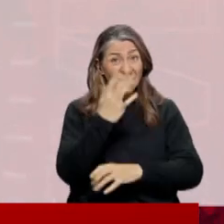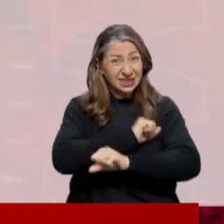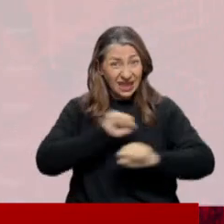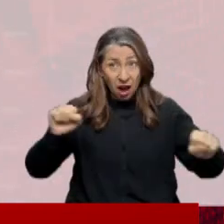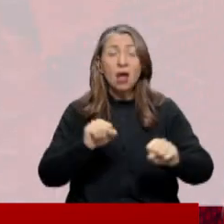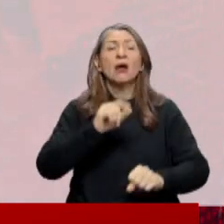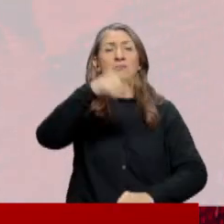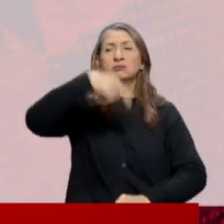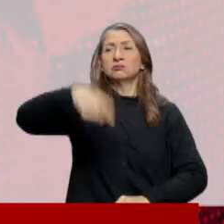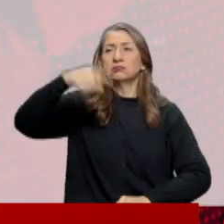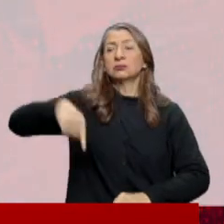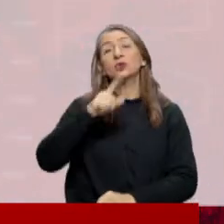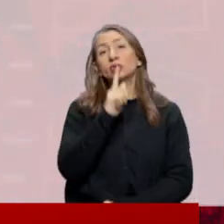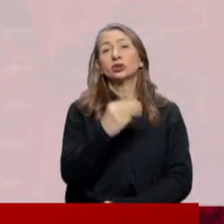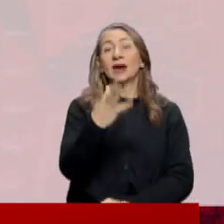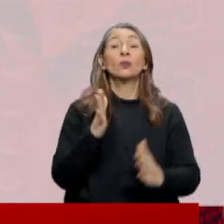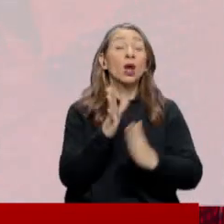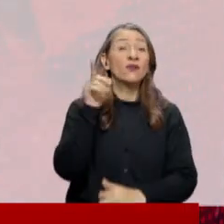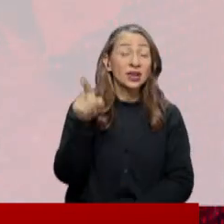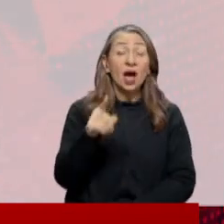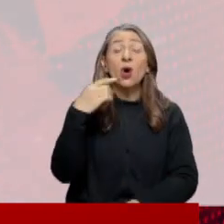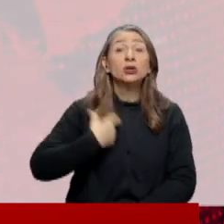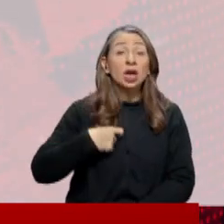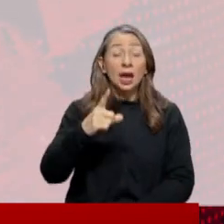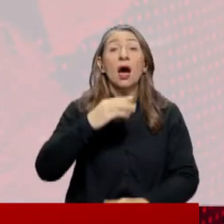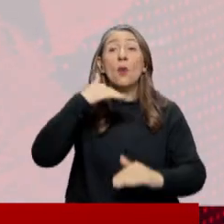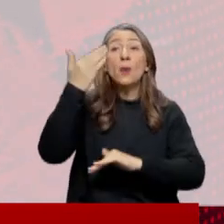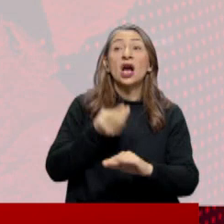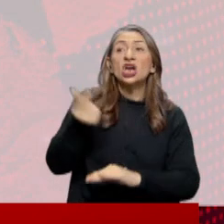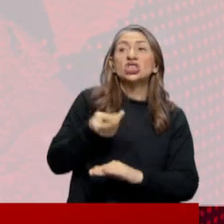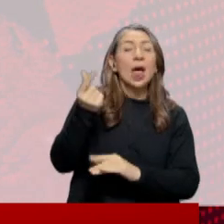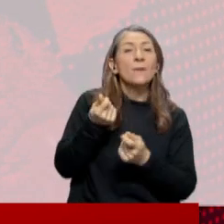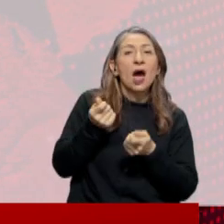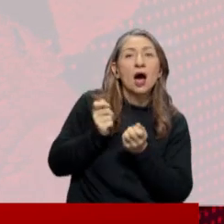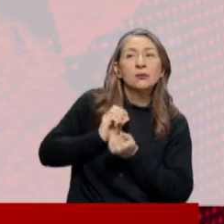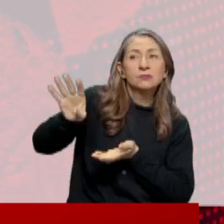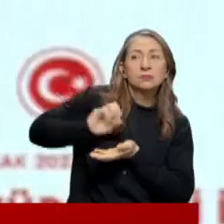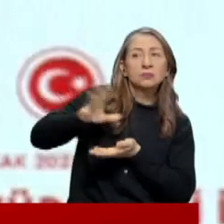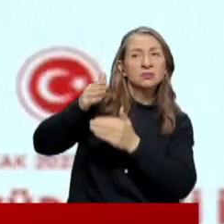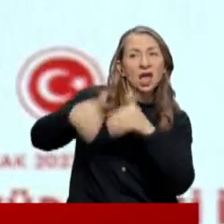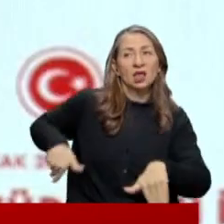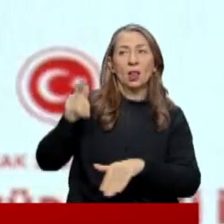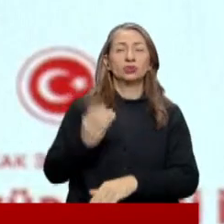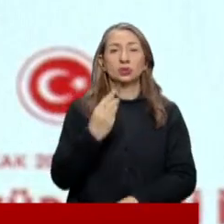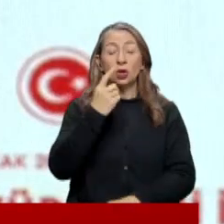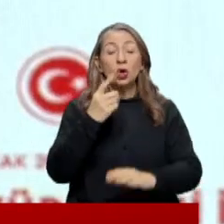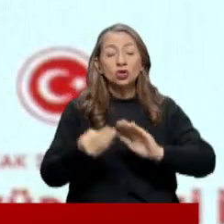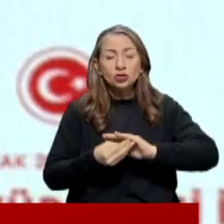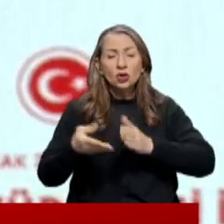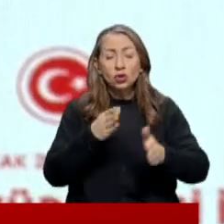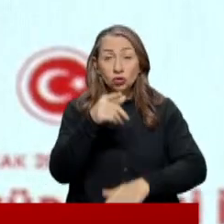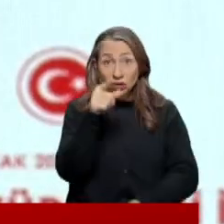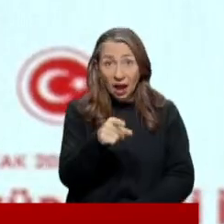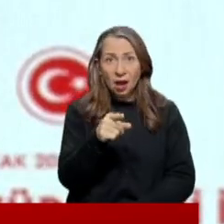zararların tahsil edileceğini vaat etti muhalefet. Özellikle yurt dışına kaçırılan paraların önüne geçeceğiz dedi. Rüşvet ve yolsuzluk